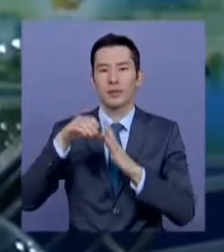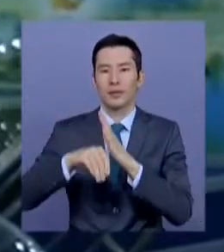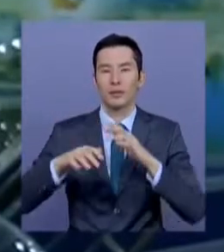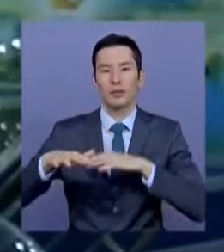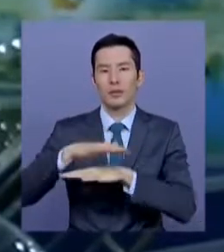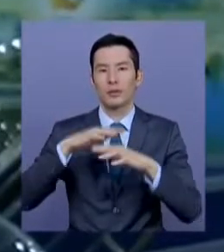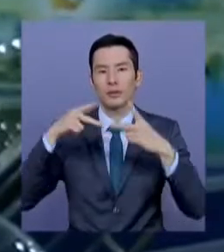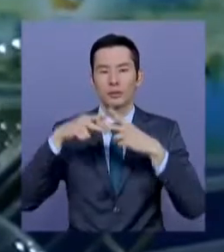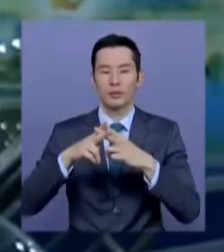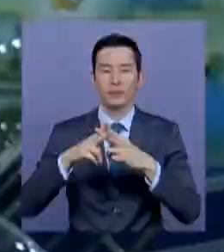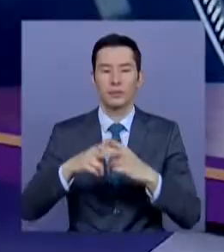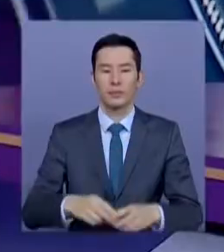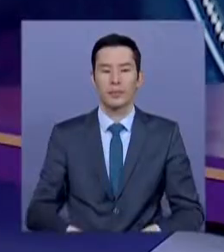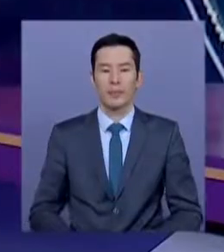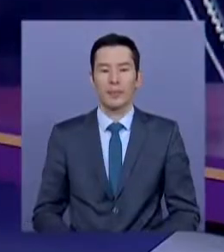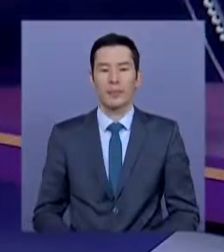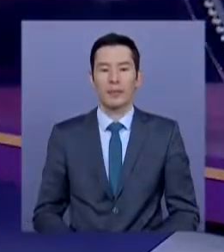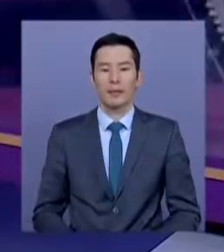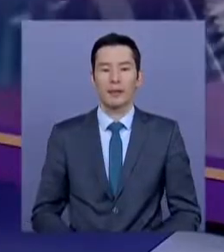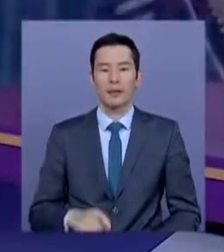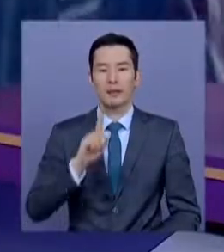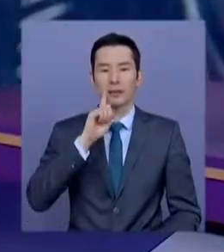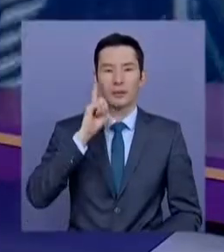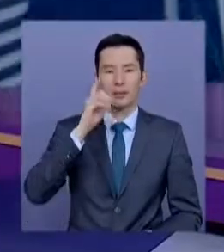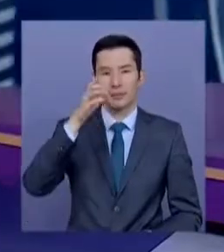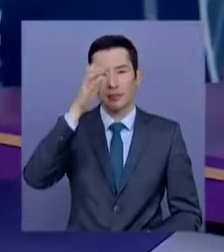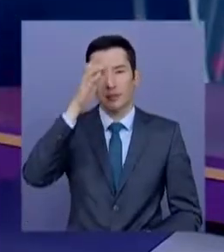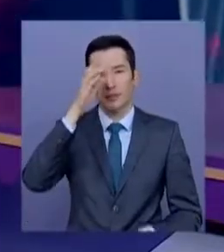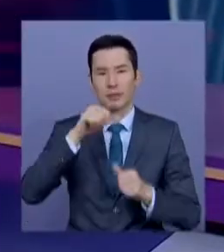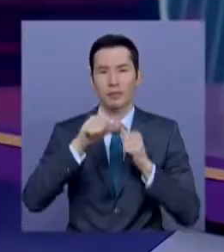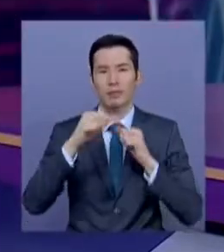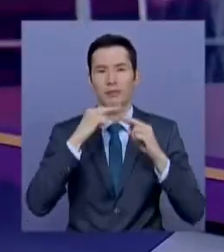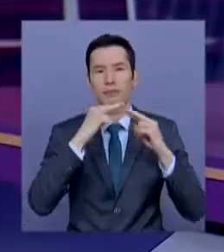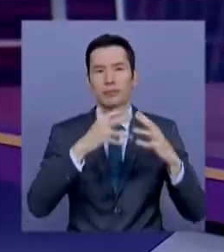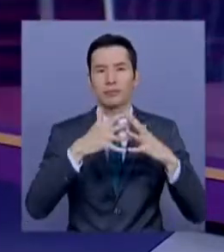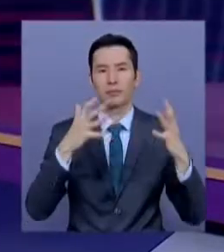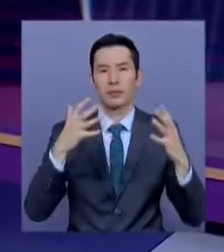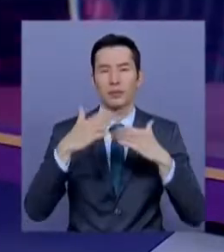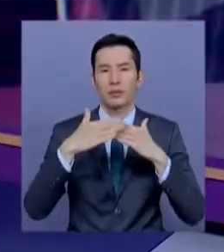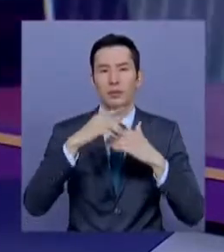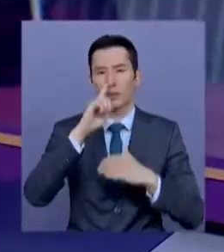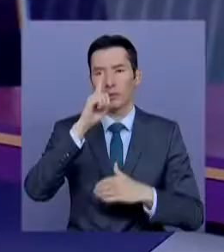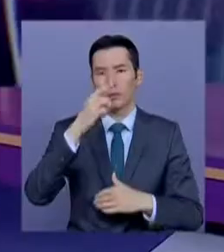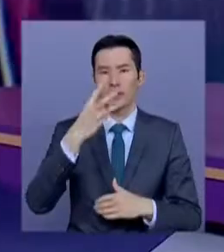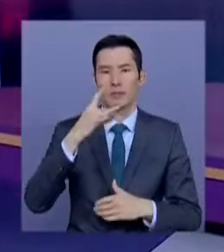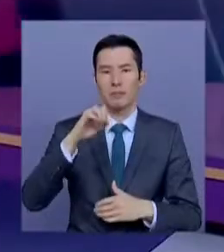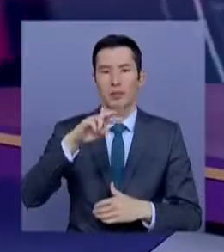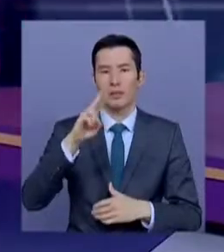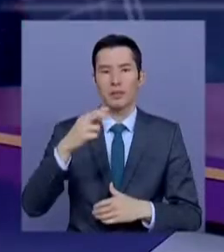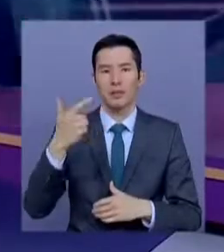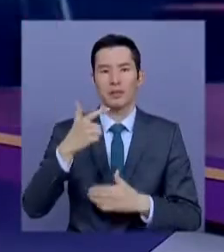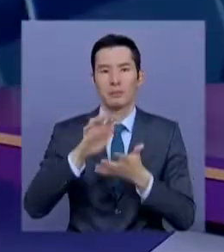халықаралық институты. Жас ғалымдарға көбірек көңілі бөліп, жылына 3 миллиард теңге грант қарастыру,